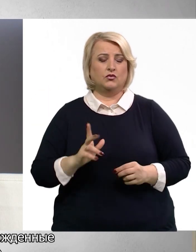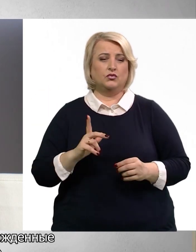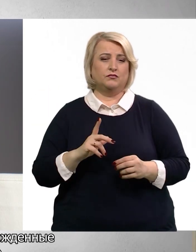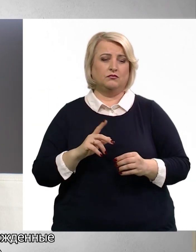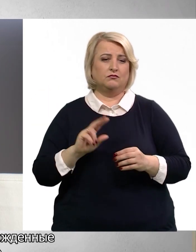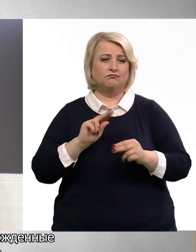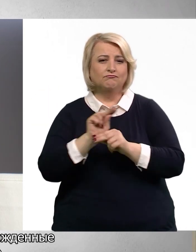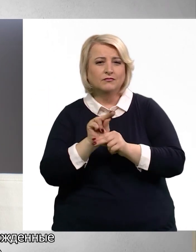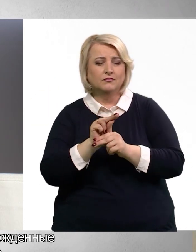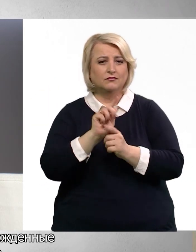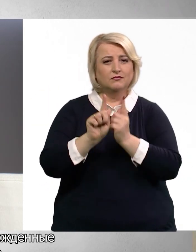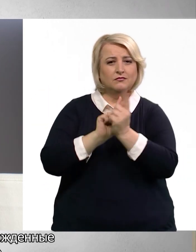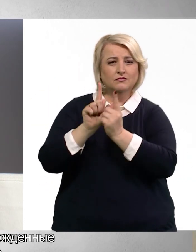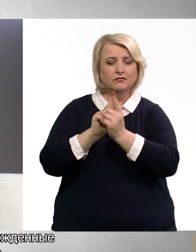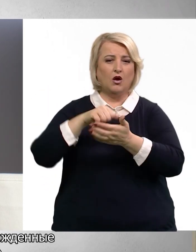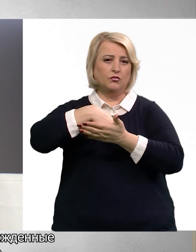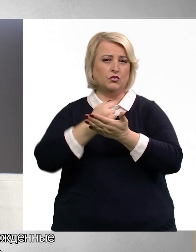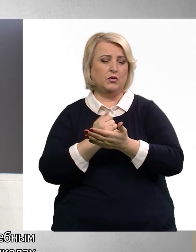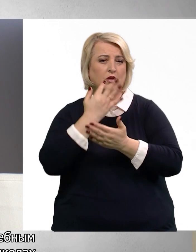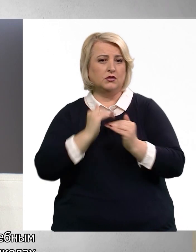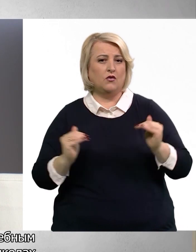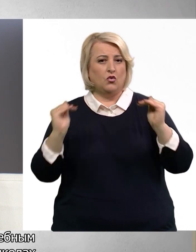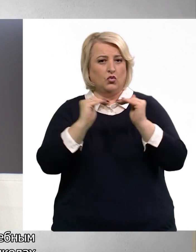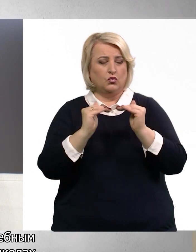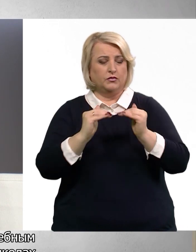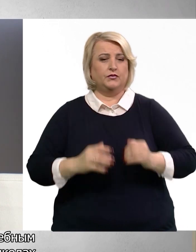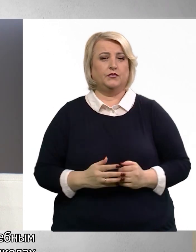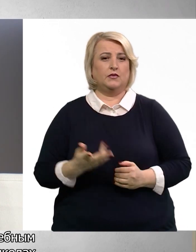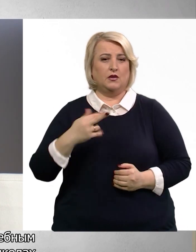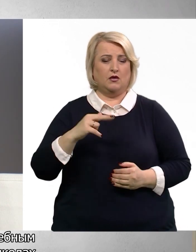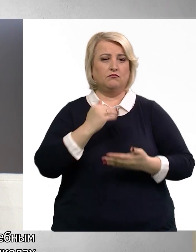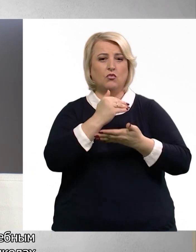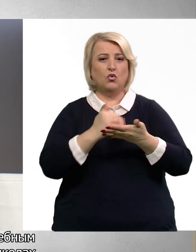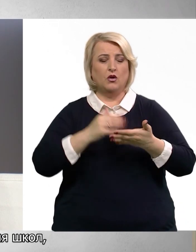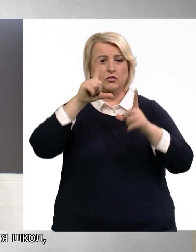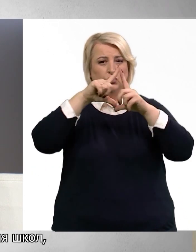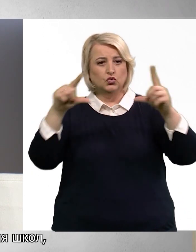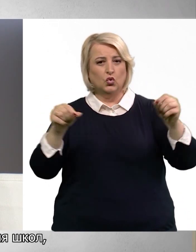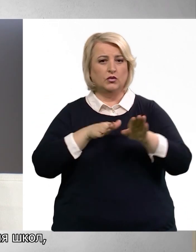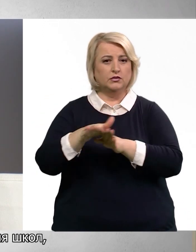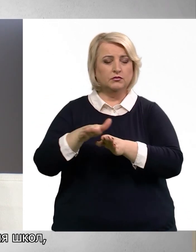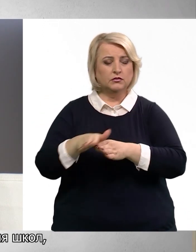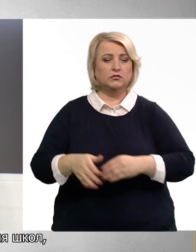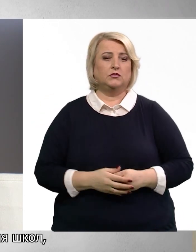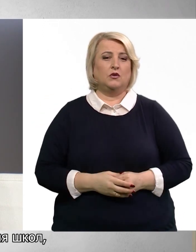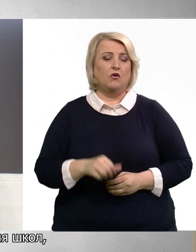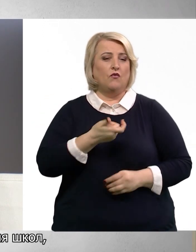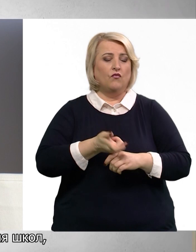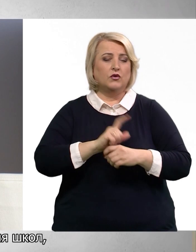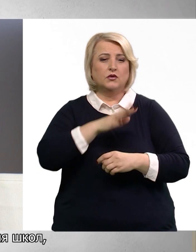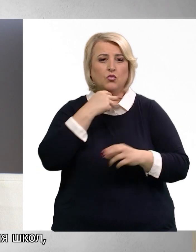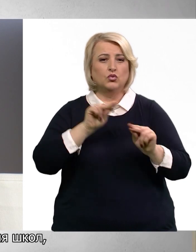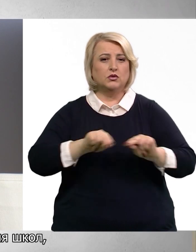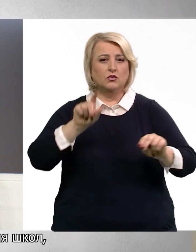care sunt aprobate la nivel național de Consiliul Național pentru curriculum și implementate în școli. Foarte multe cadre